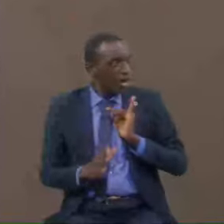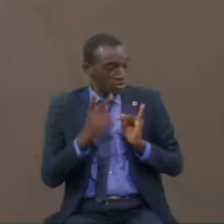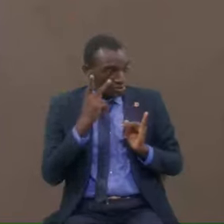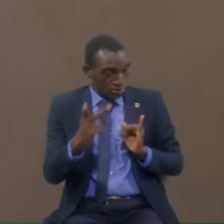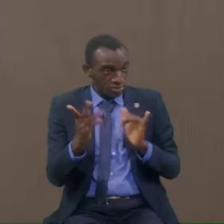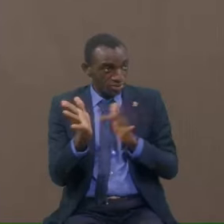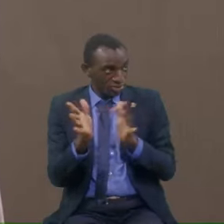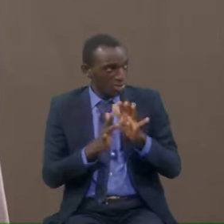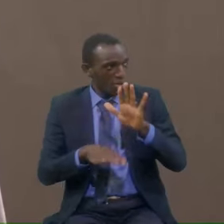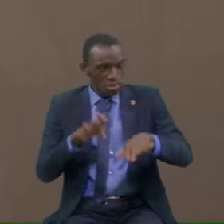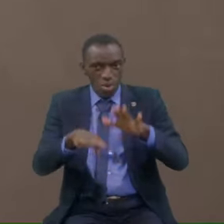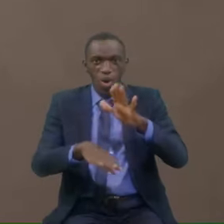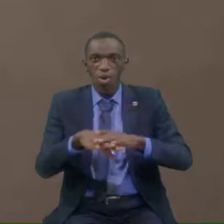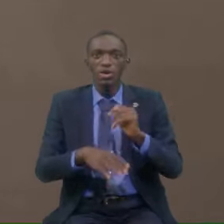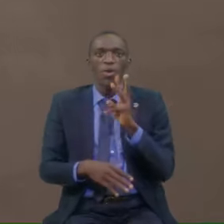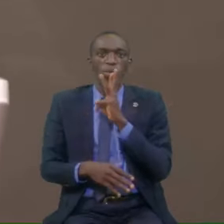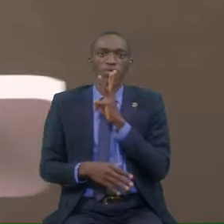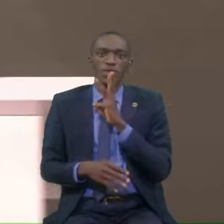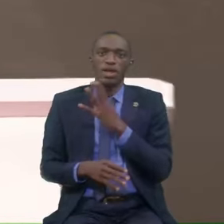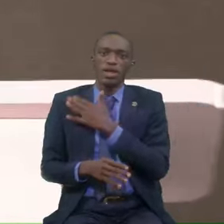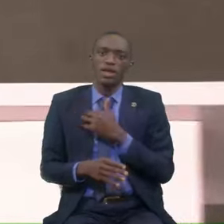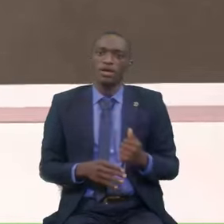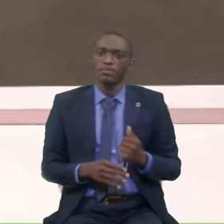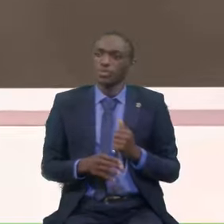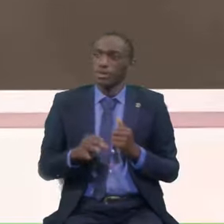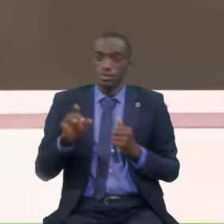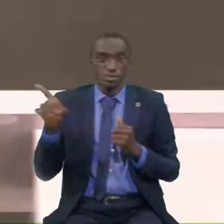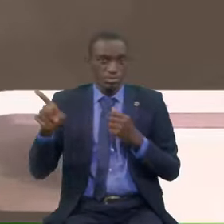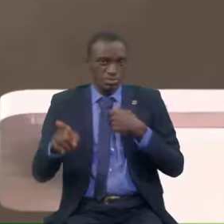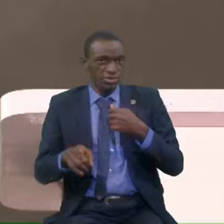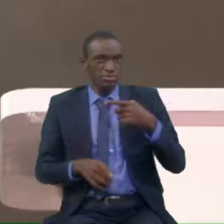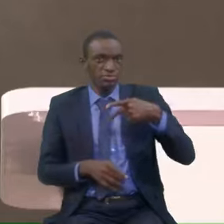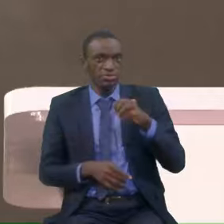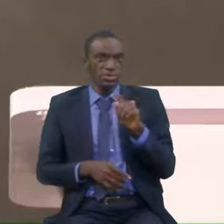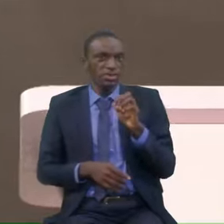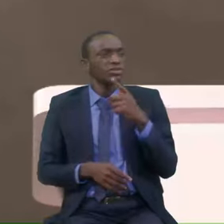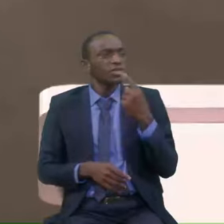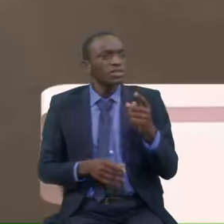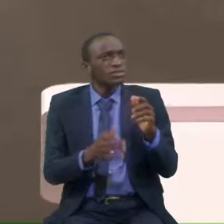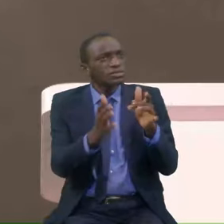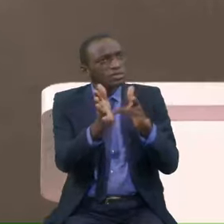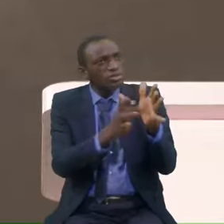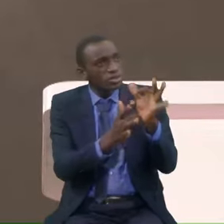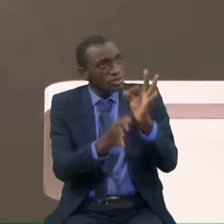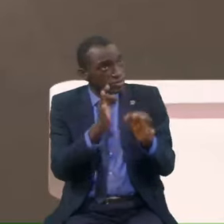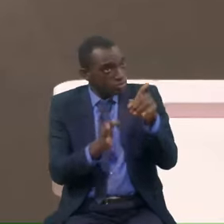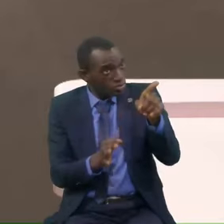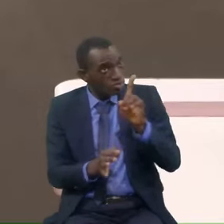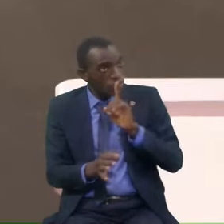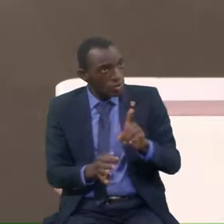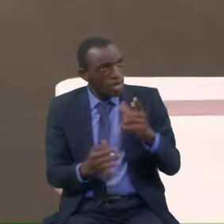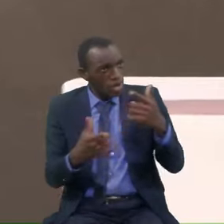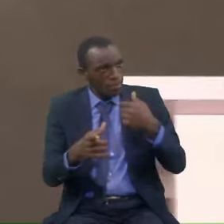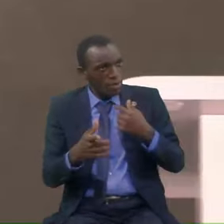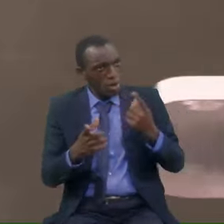sur l'eau et j'ai dit, si c'est toi Seigneur, que je vienne sur l'eau. Et